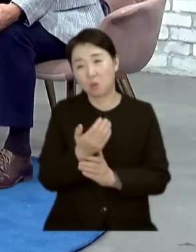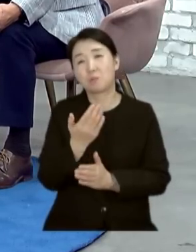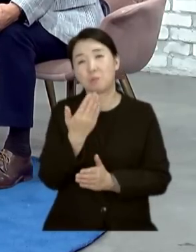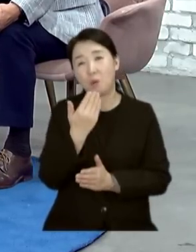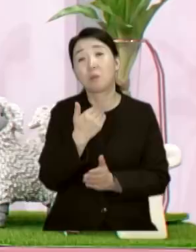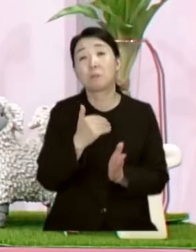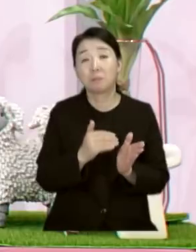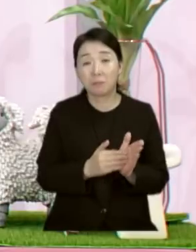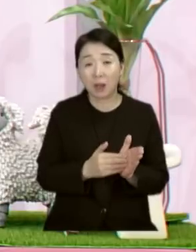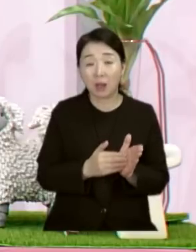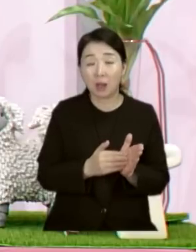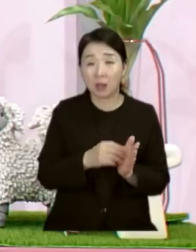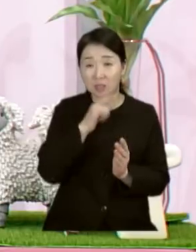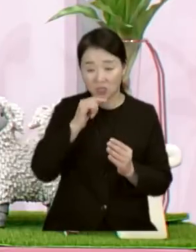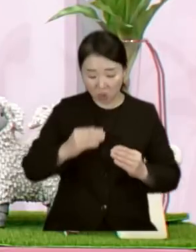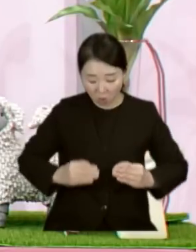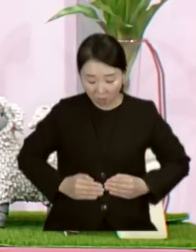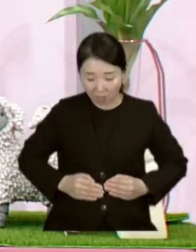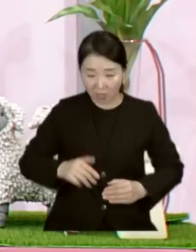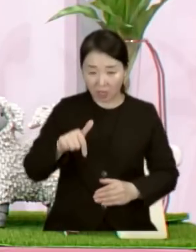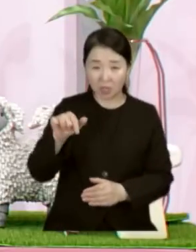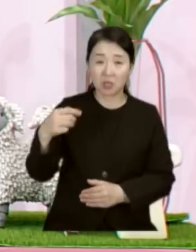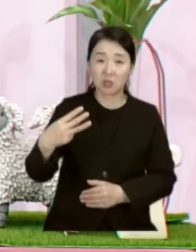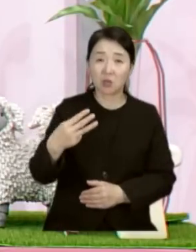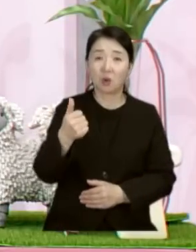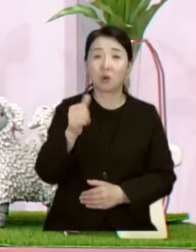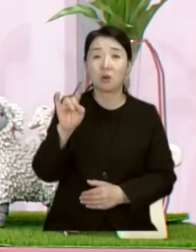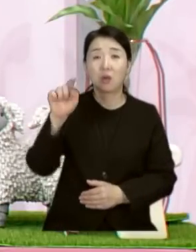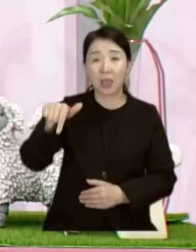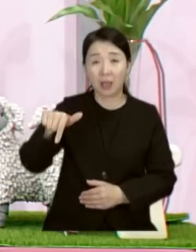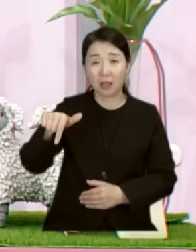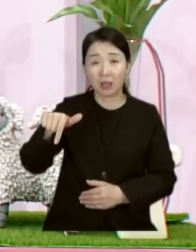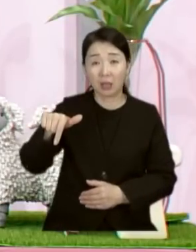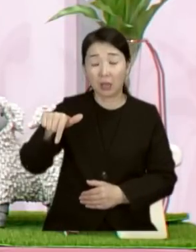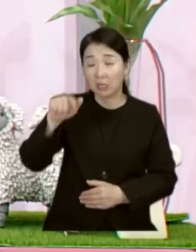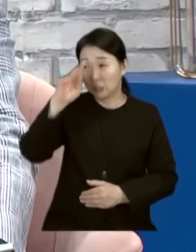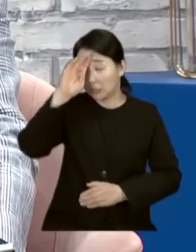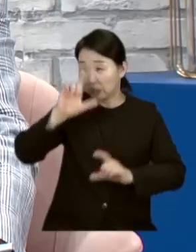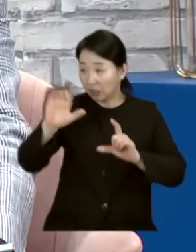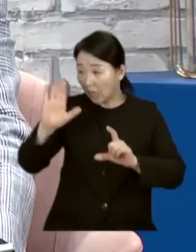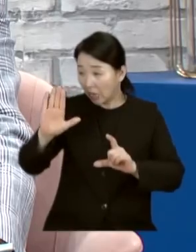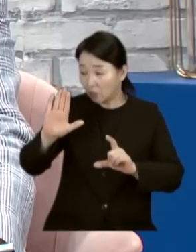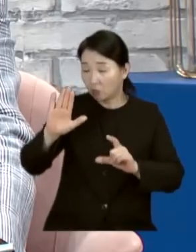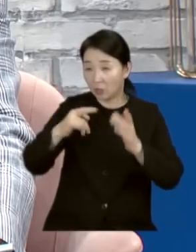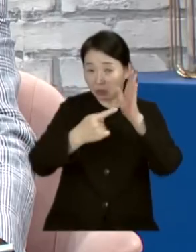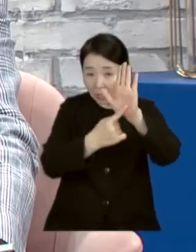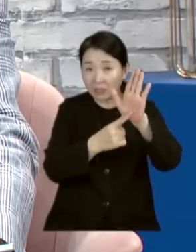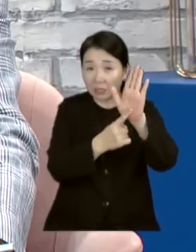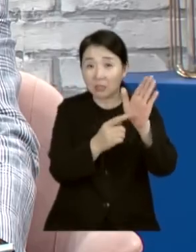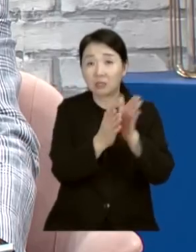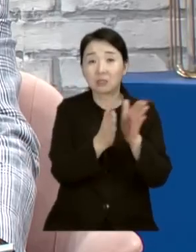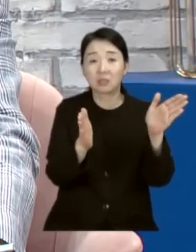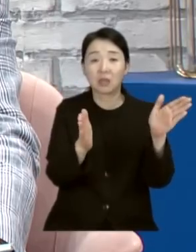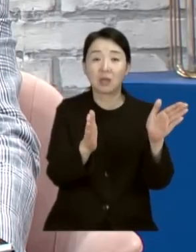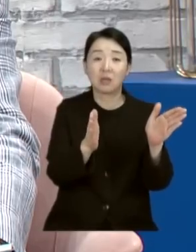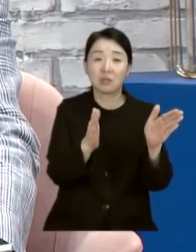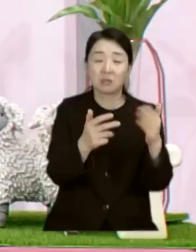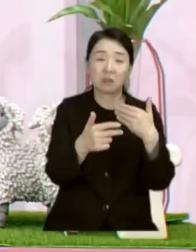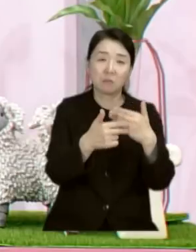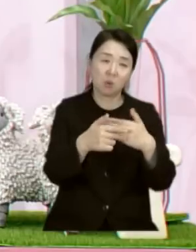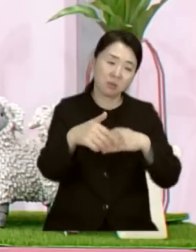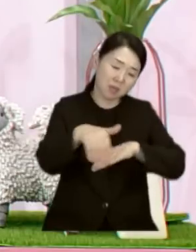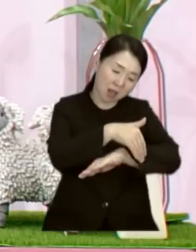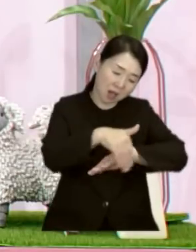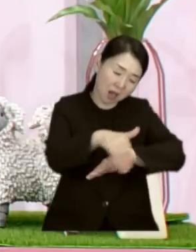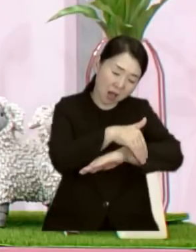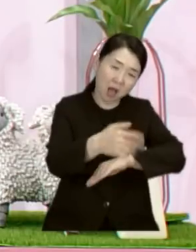막 그랬는데 결핵을 겪으면서 결핵이 아닌 증상들이 나타나는 거예요. 그래서 이건 또 뭔가 하고 정말 많은 병원을